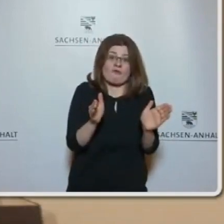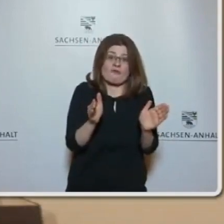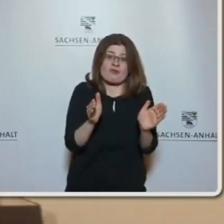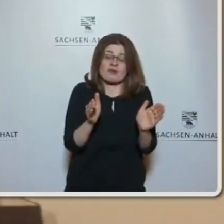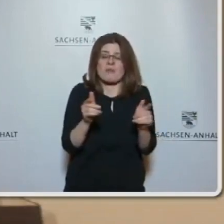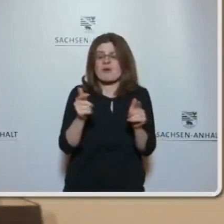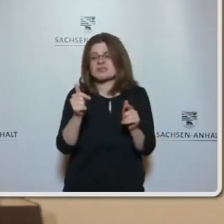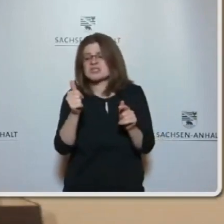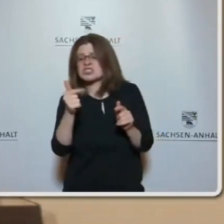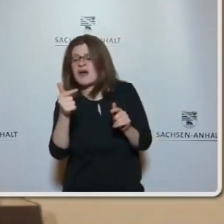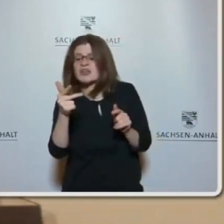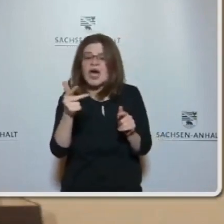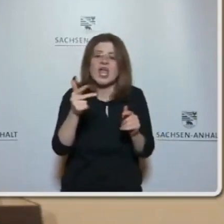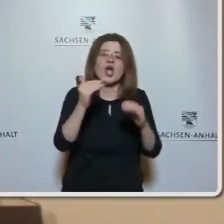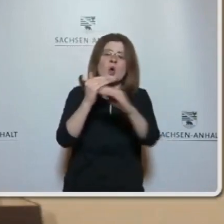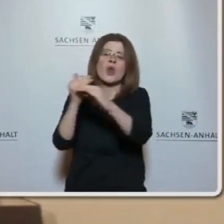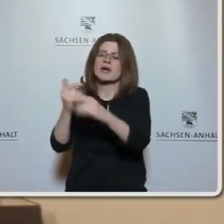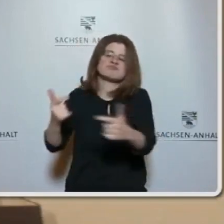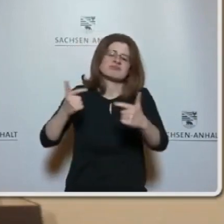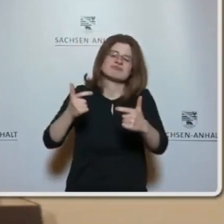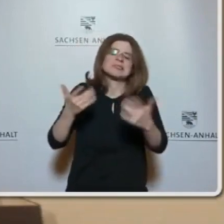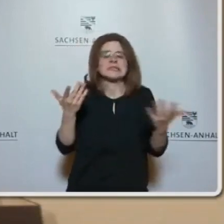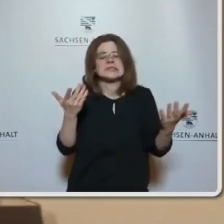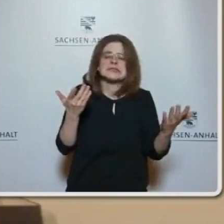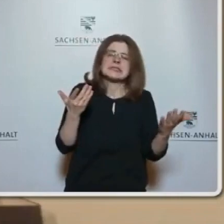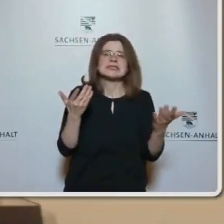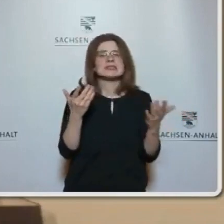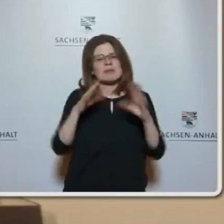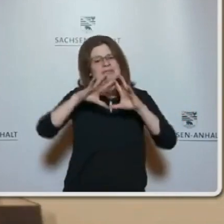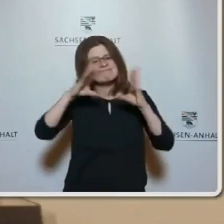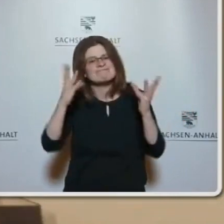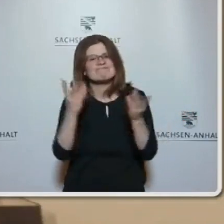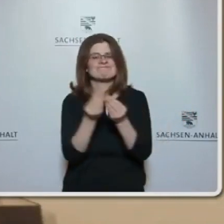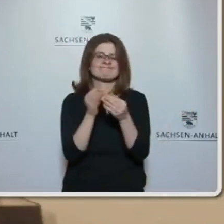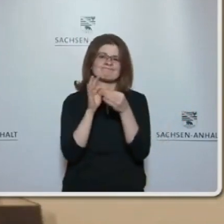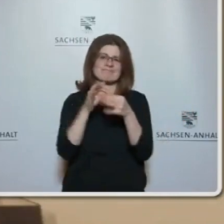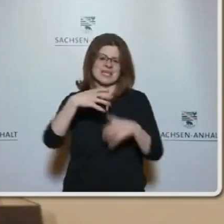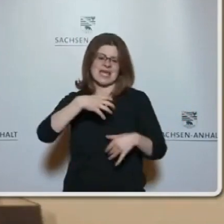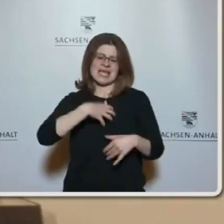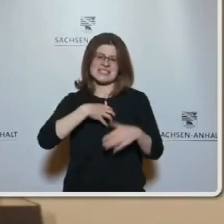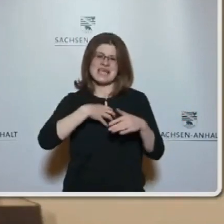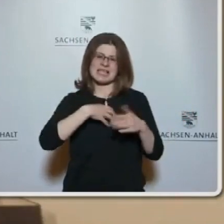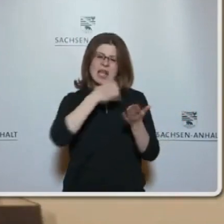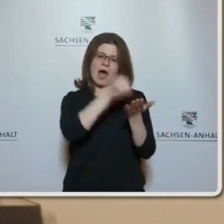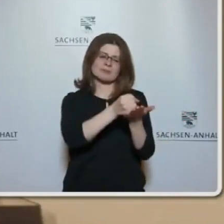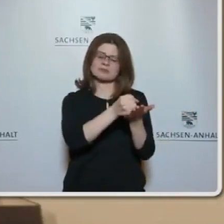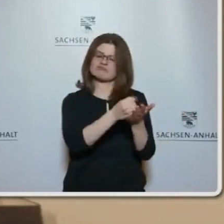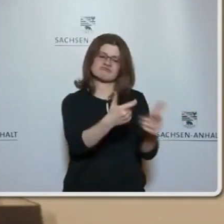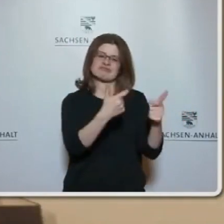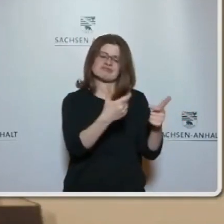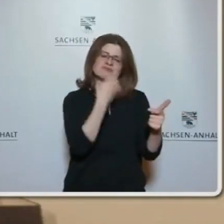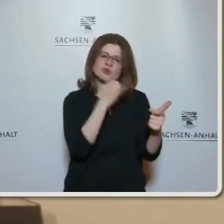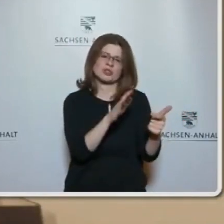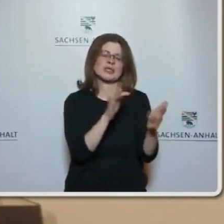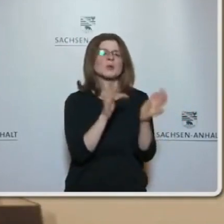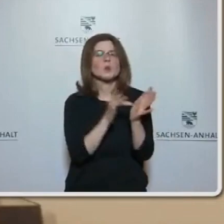war da die Mehrheit da. Das ist aber dann im Gesamtkontext vom Kanzleramt nicht akzeptiert worden, weil wir im Bereich der